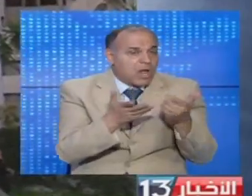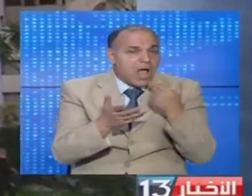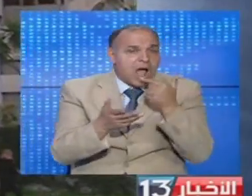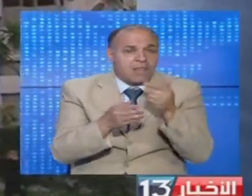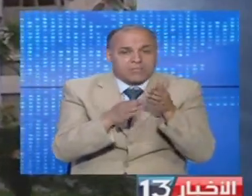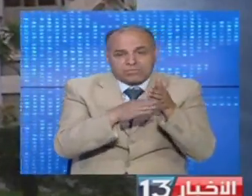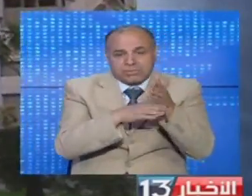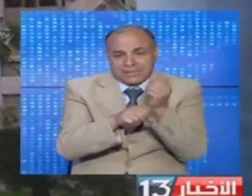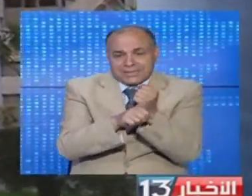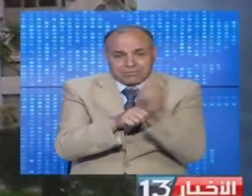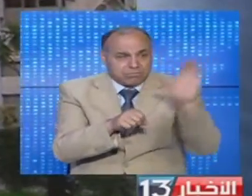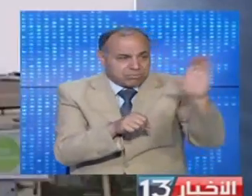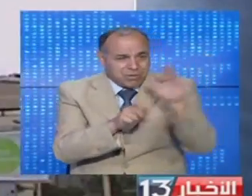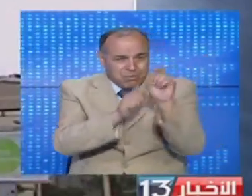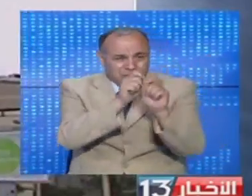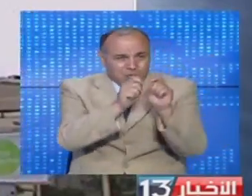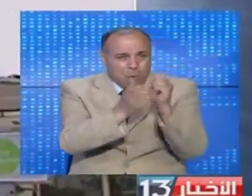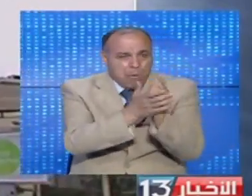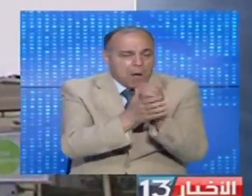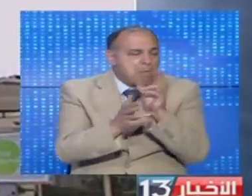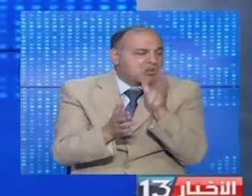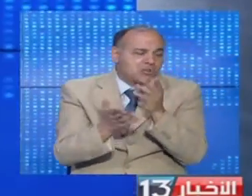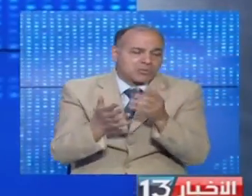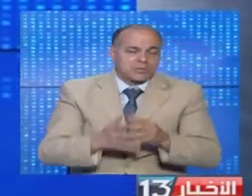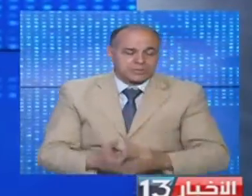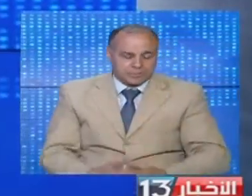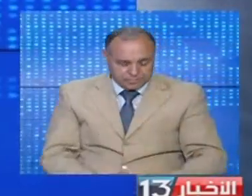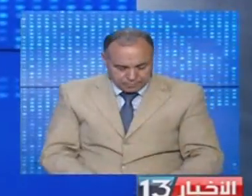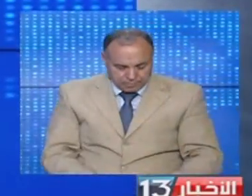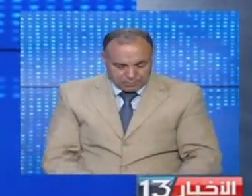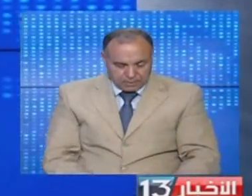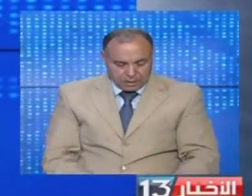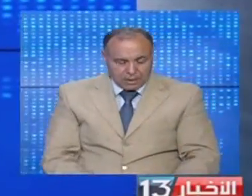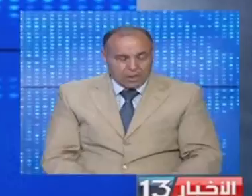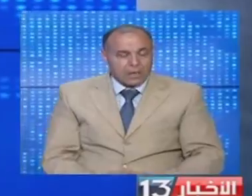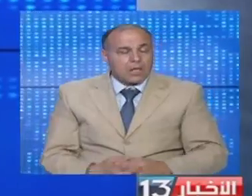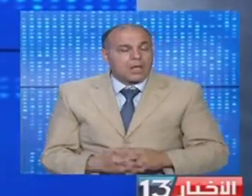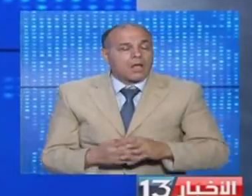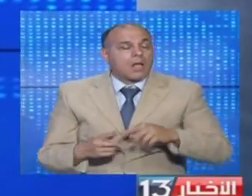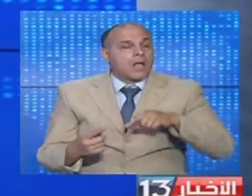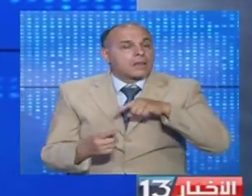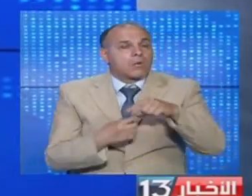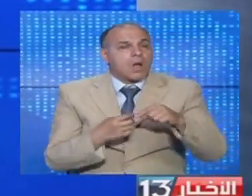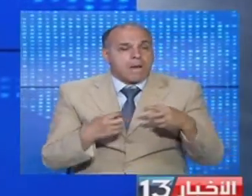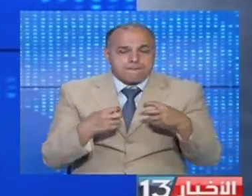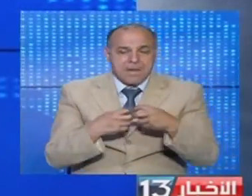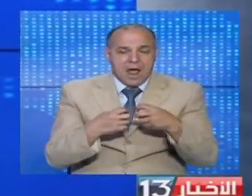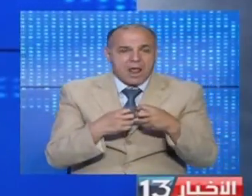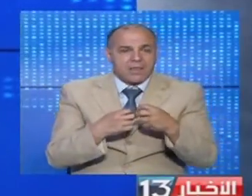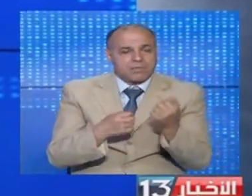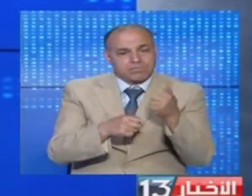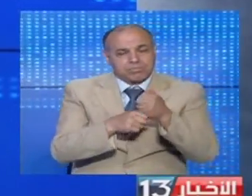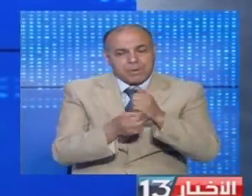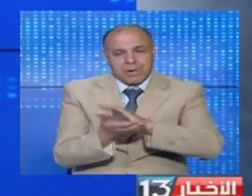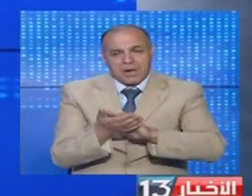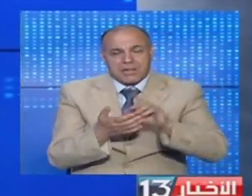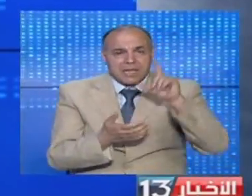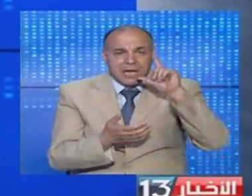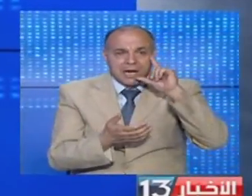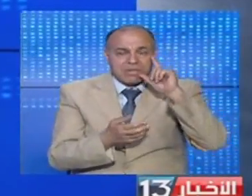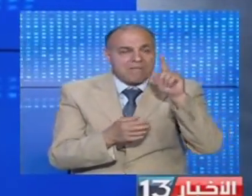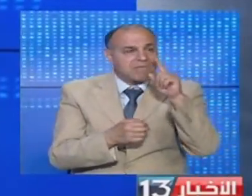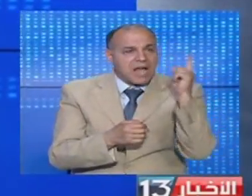عند الا تشاء الى التمويل التقليدي عبر البنوك الدوره الرابعه للمعرض ي الانشاءات بطرابلس